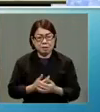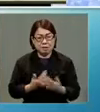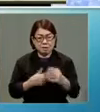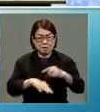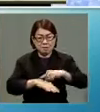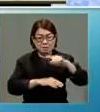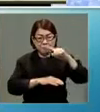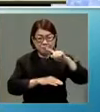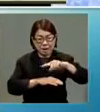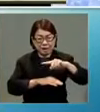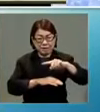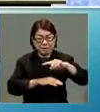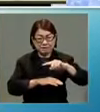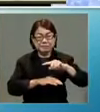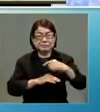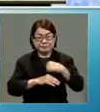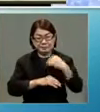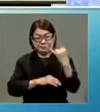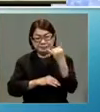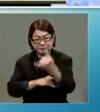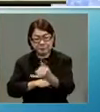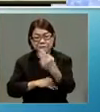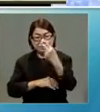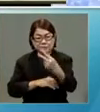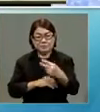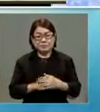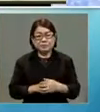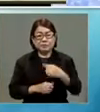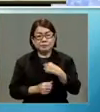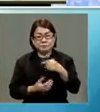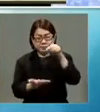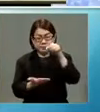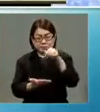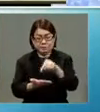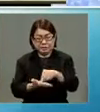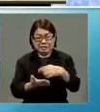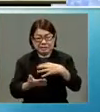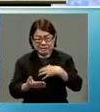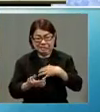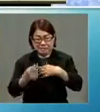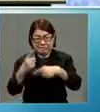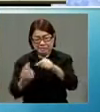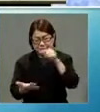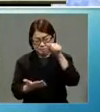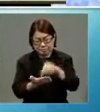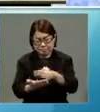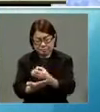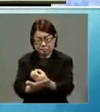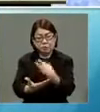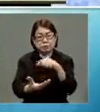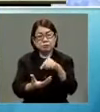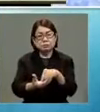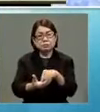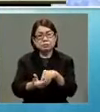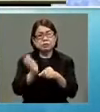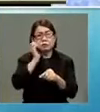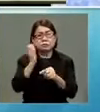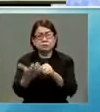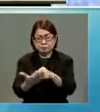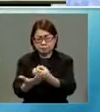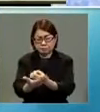ไปบางที่บางสถานที่ผมสามารถกดเข้าไปแล้วก็บอกได้เลยครับว่ามีคนเข้าไปใ